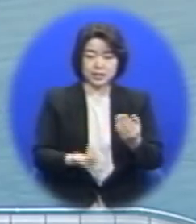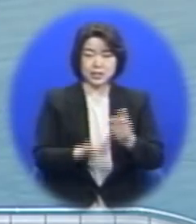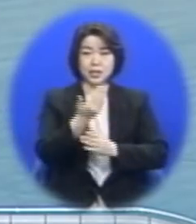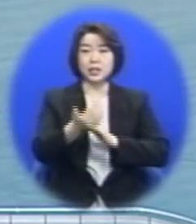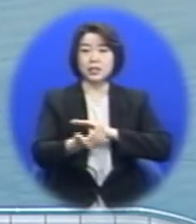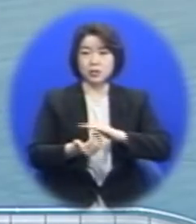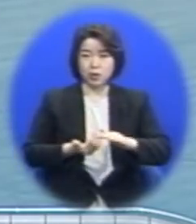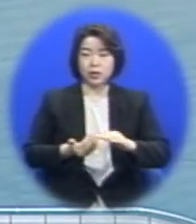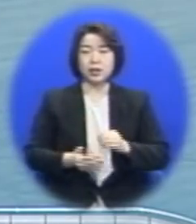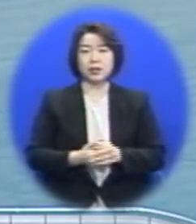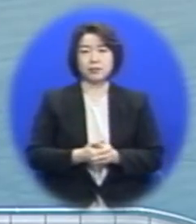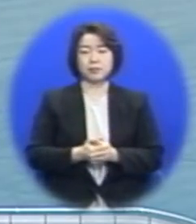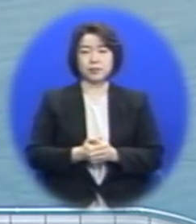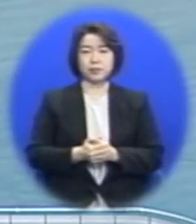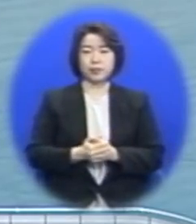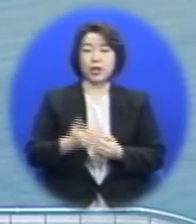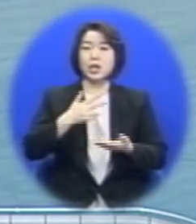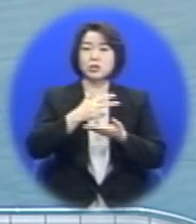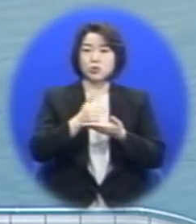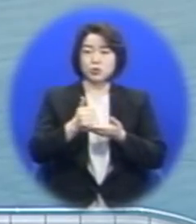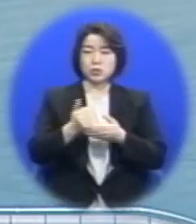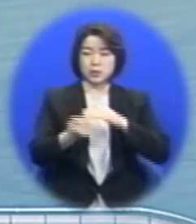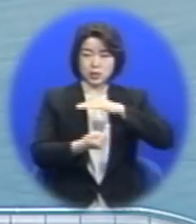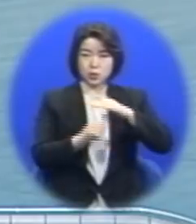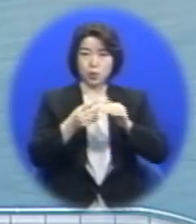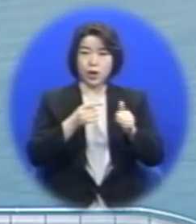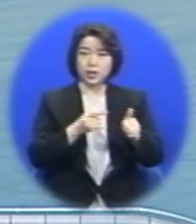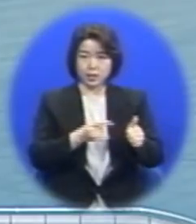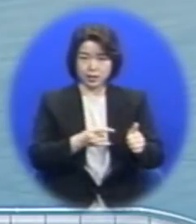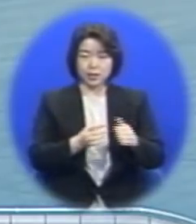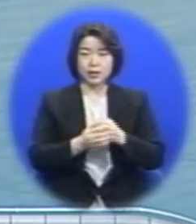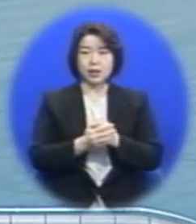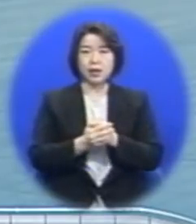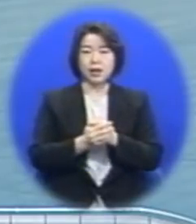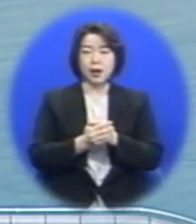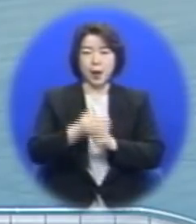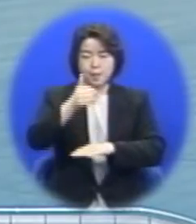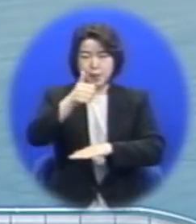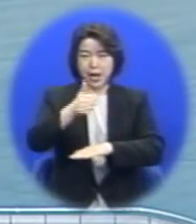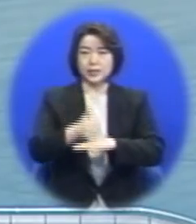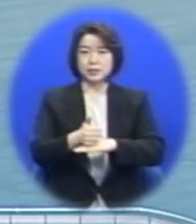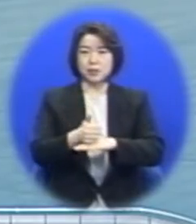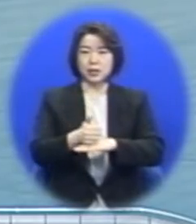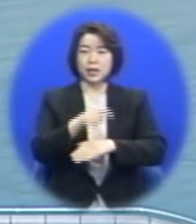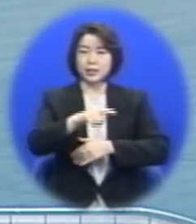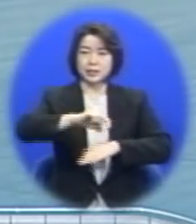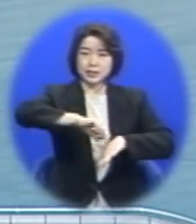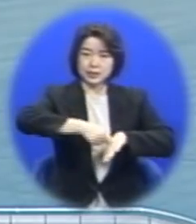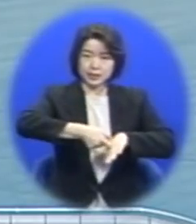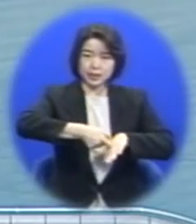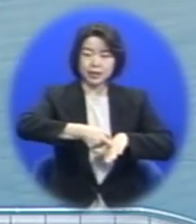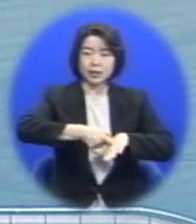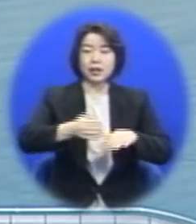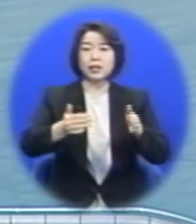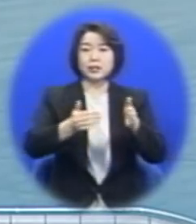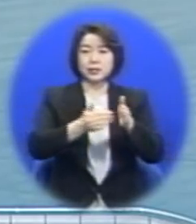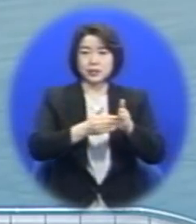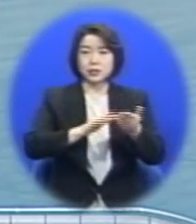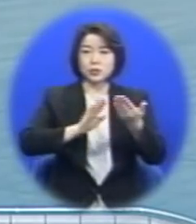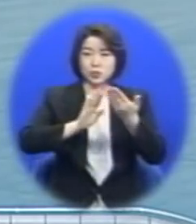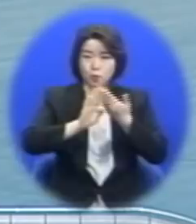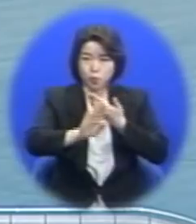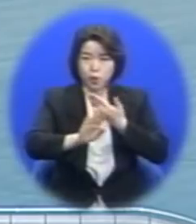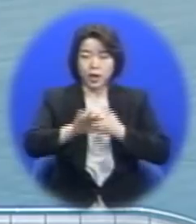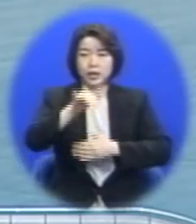전에 주님은 요한에게 맨 마지막에 그 재앙이 끝나고 난